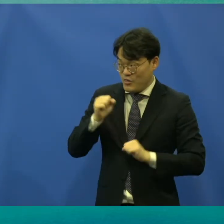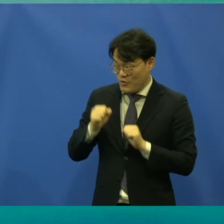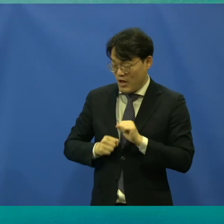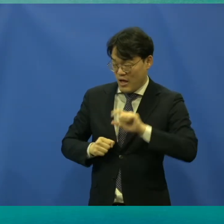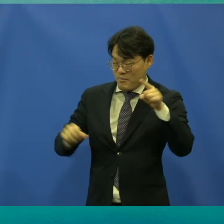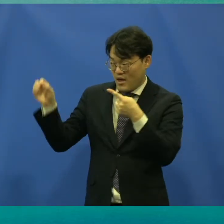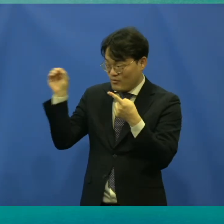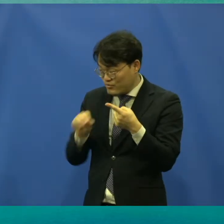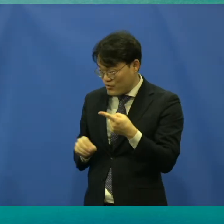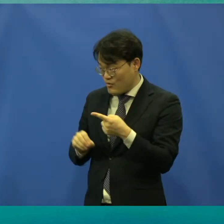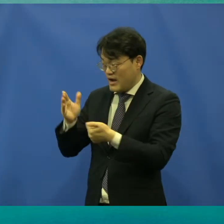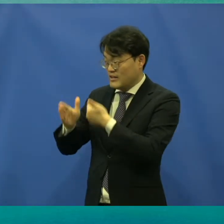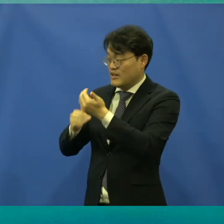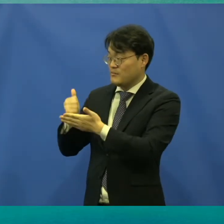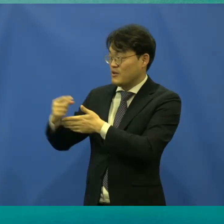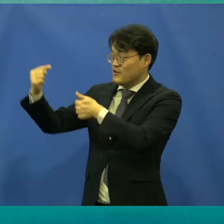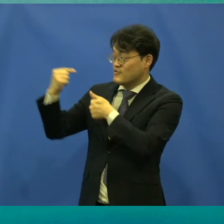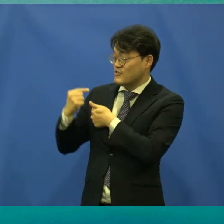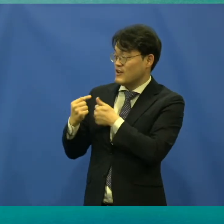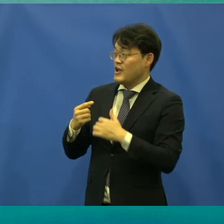없습니다.